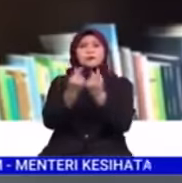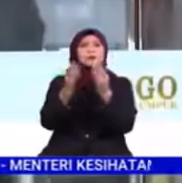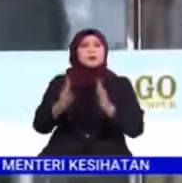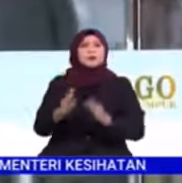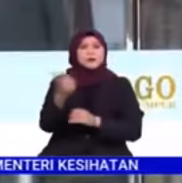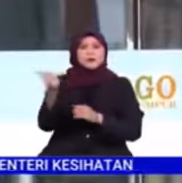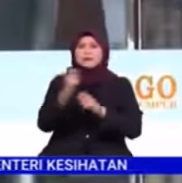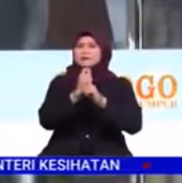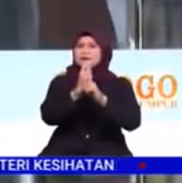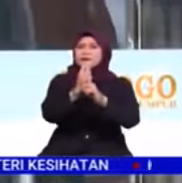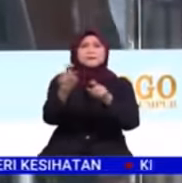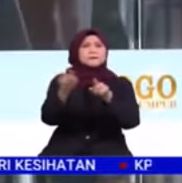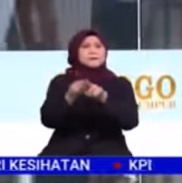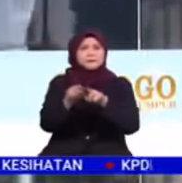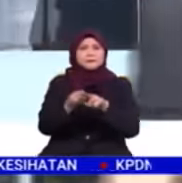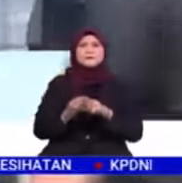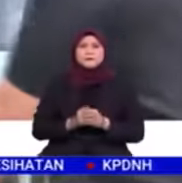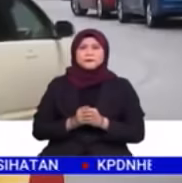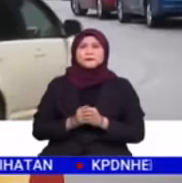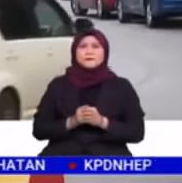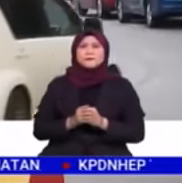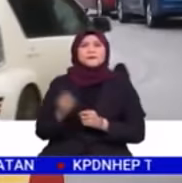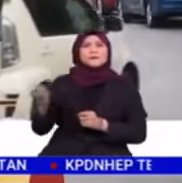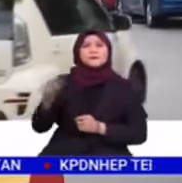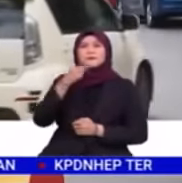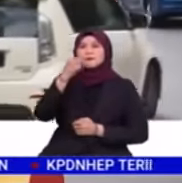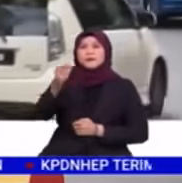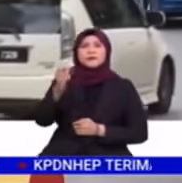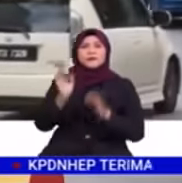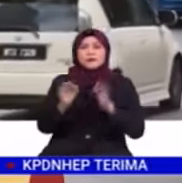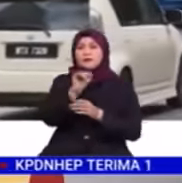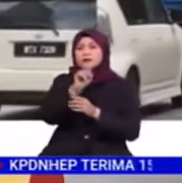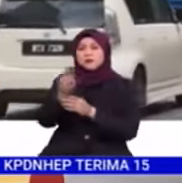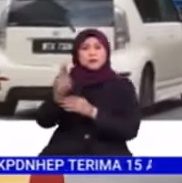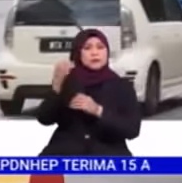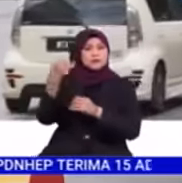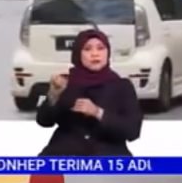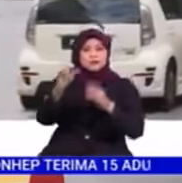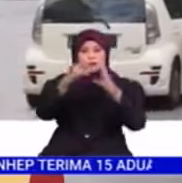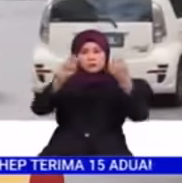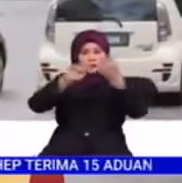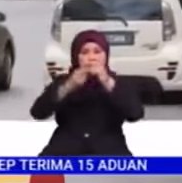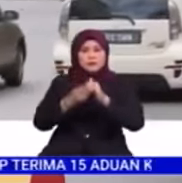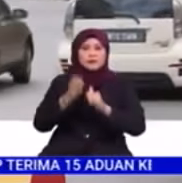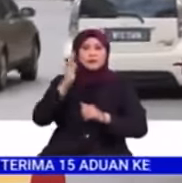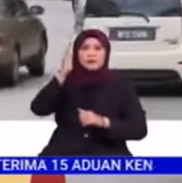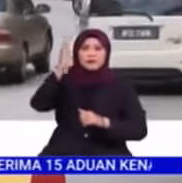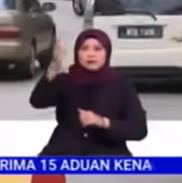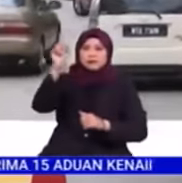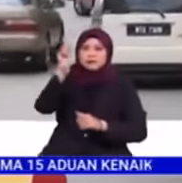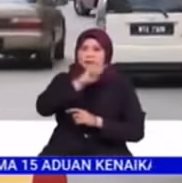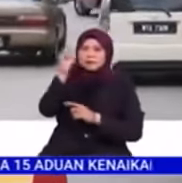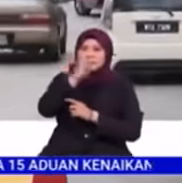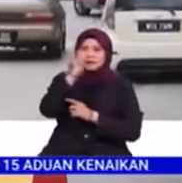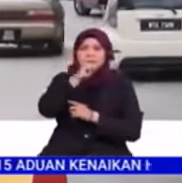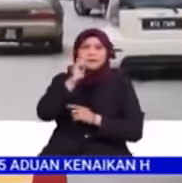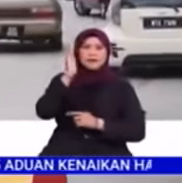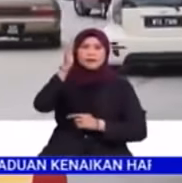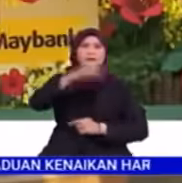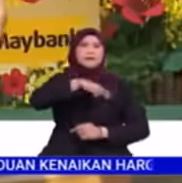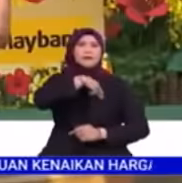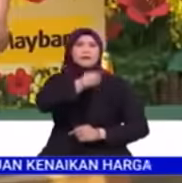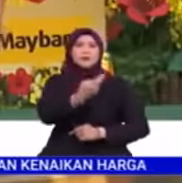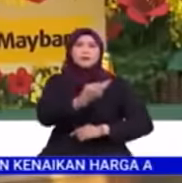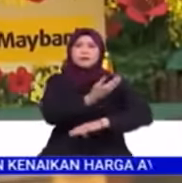dipertahankan ujar beliau jika isu itu tidak ditemani ia bakau memparah dan merugikan